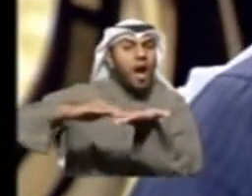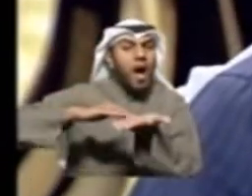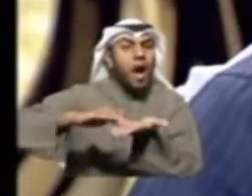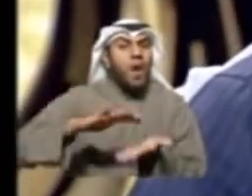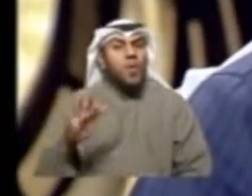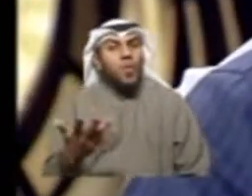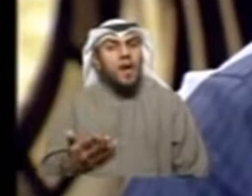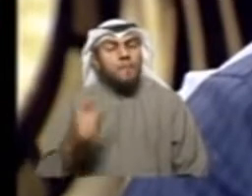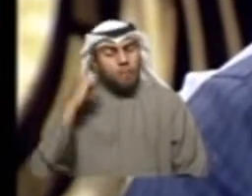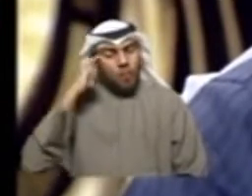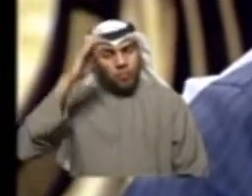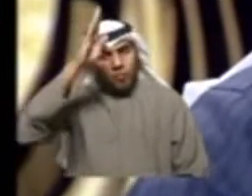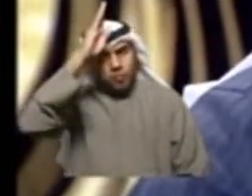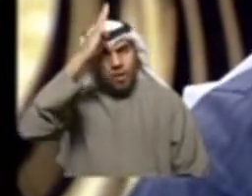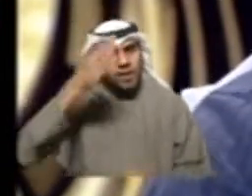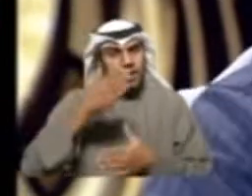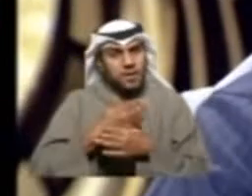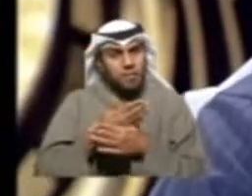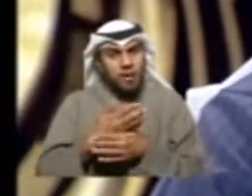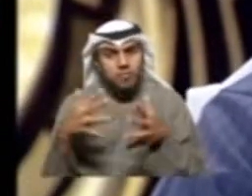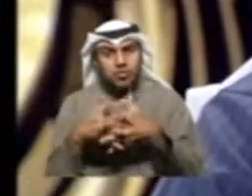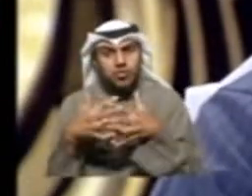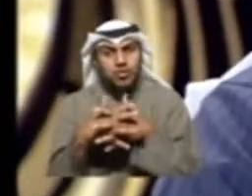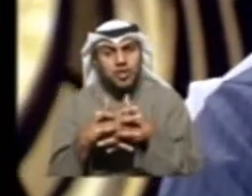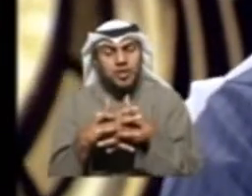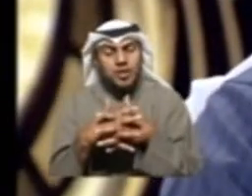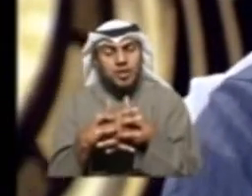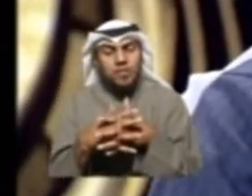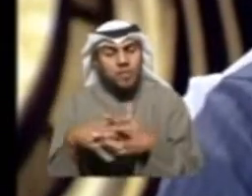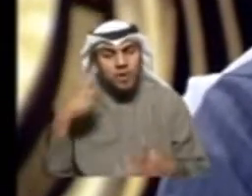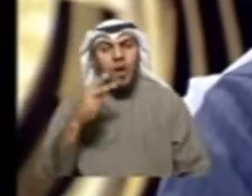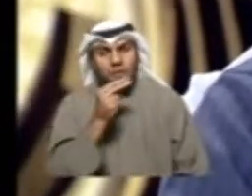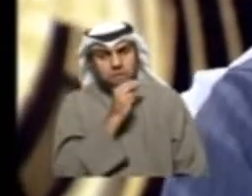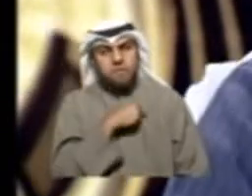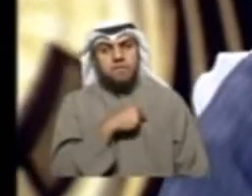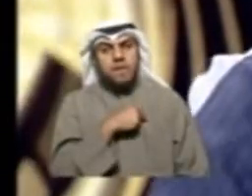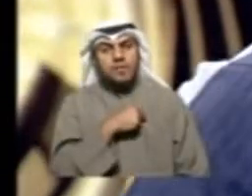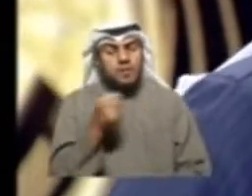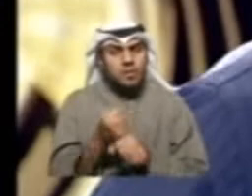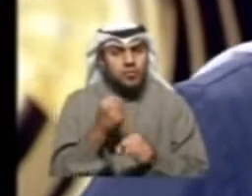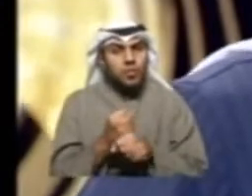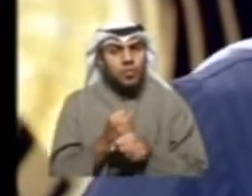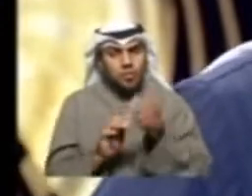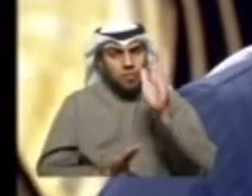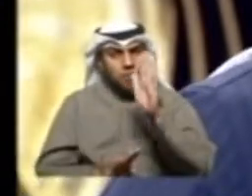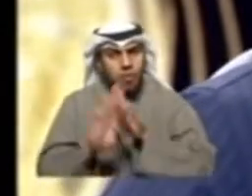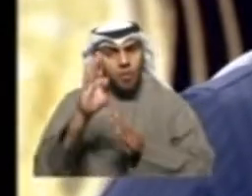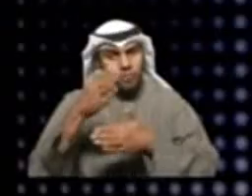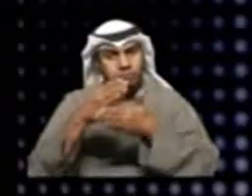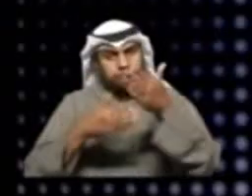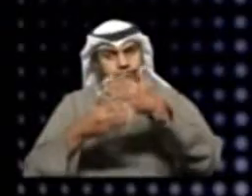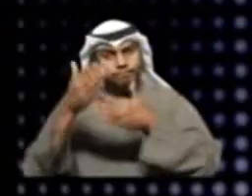هذه الشركات خاصة ستنجح في عمل أرباح جيدة في لمستقبلها المقبل.